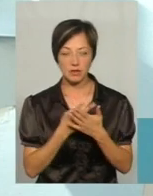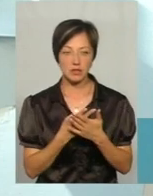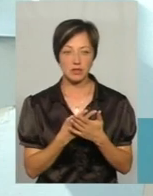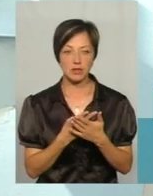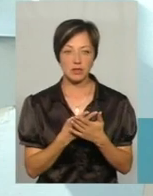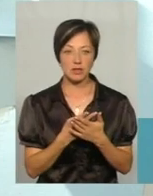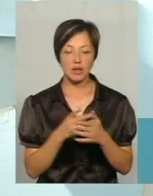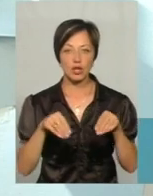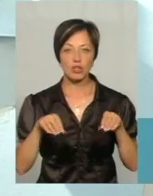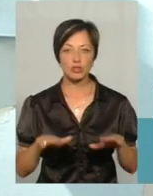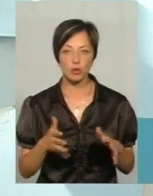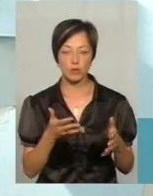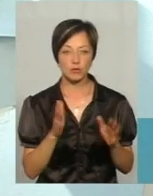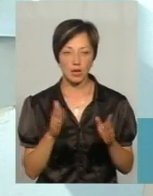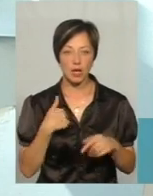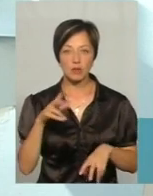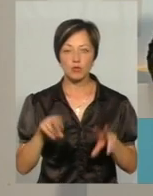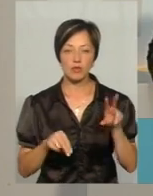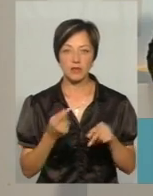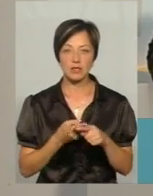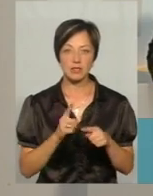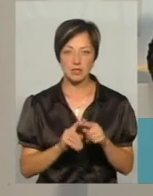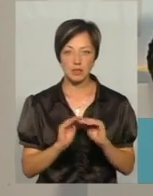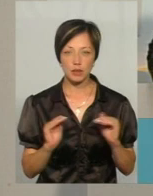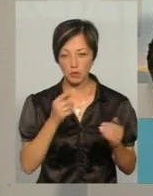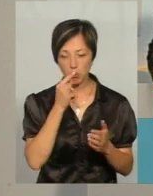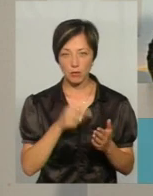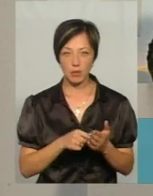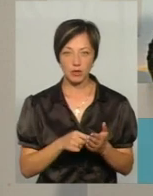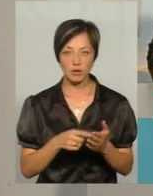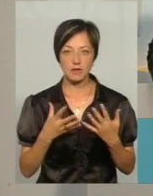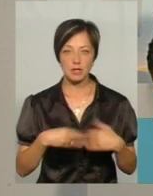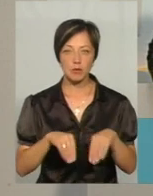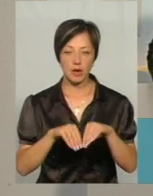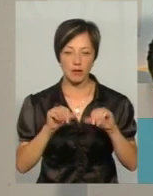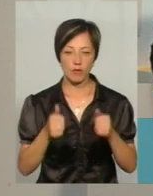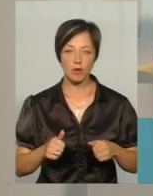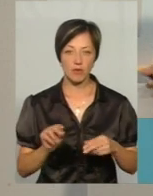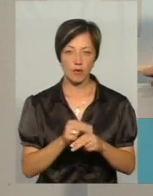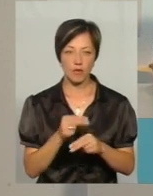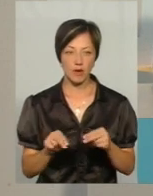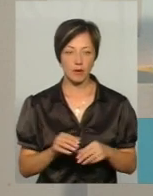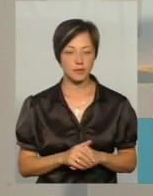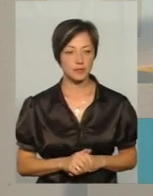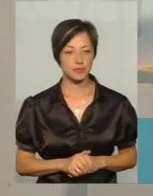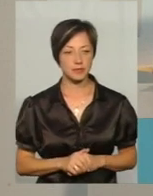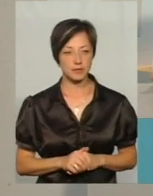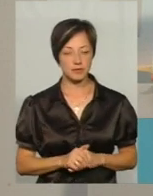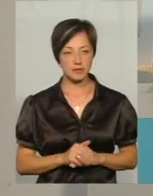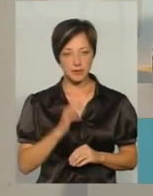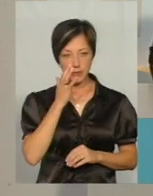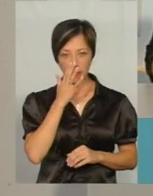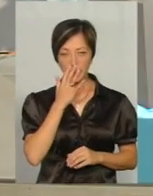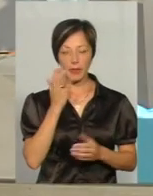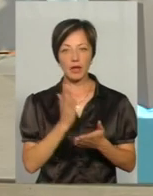тим, які будуть рішення у дальшому. Я сподіваюся, що ці діти попадуть в сімейні форми виховання. І все а є можливість,